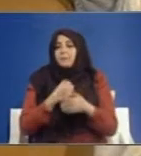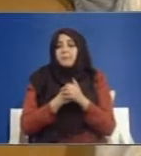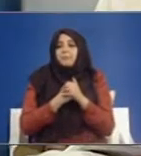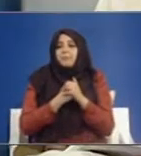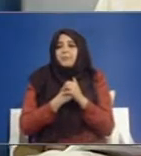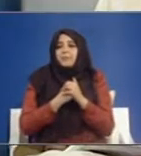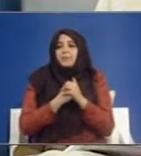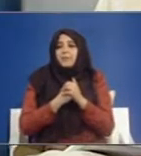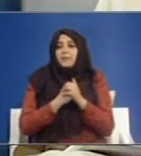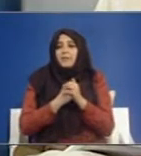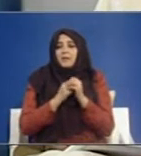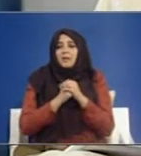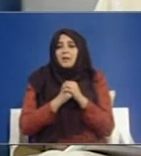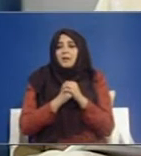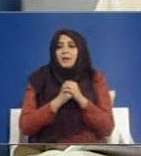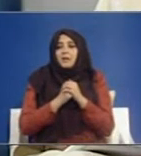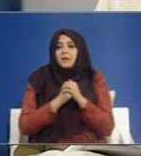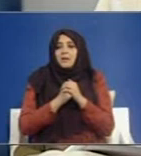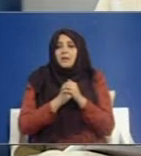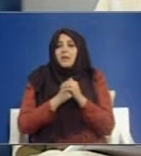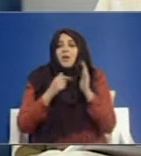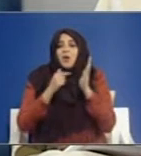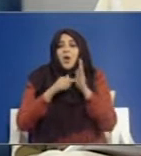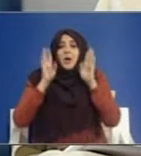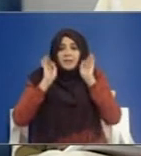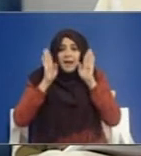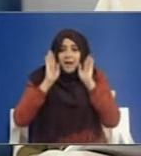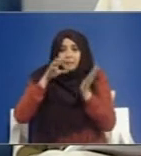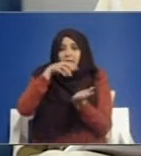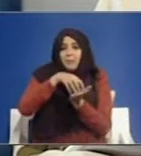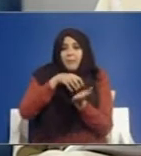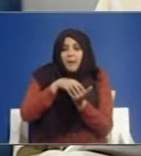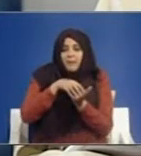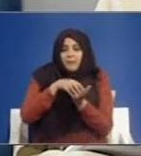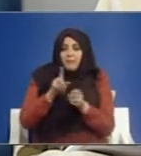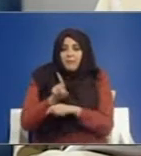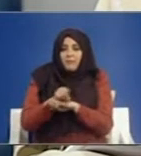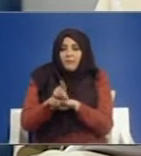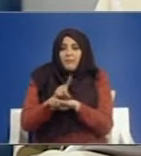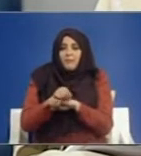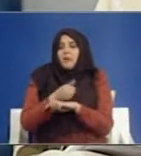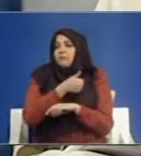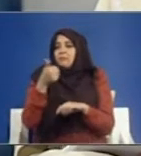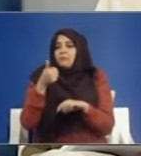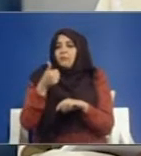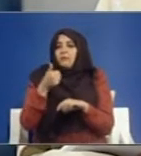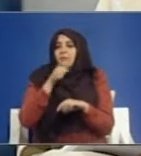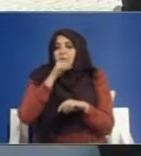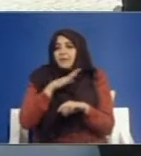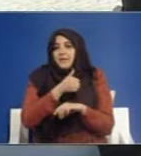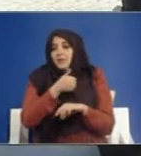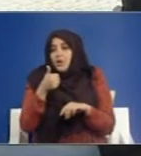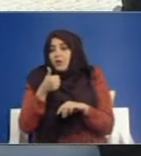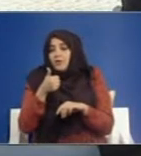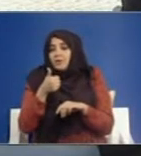كل نذكر بالصبحة، إذا صلي صلاة الإبراهيمية ولا نصلي اللهم صل وسلم على سيدنا محمد، أسكو جايز لي؟